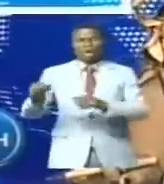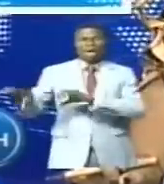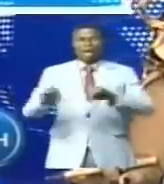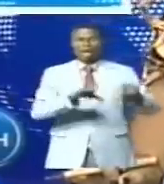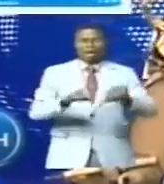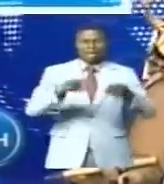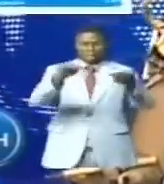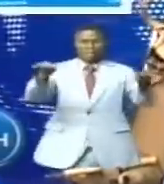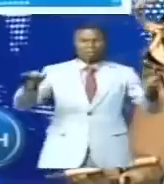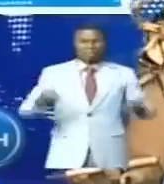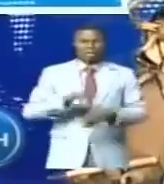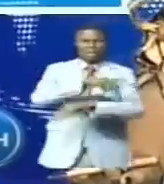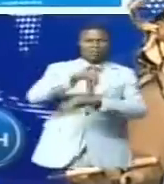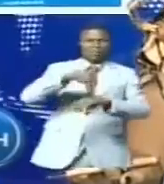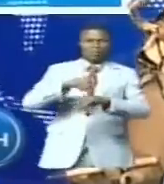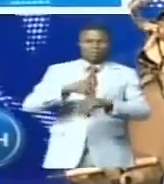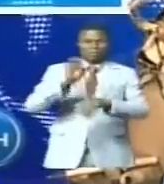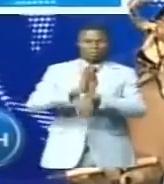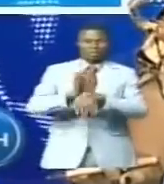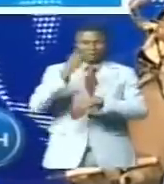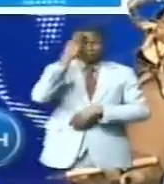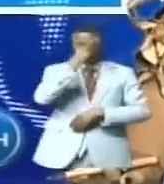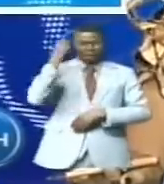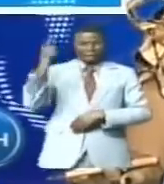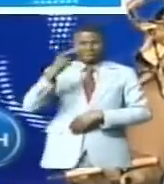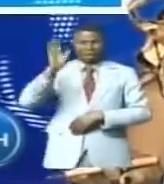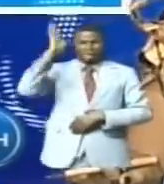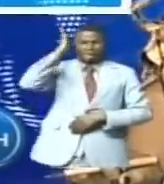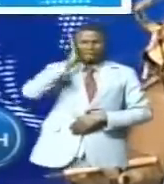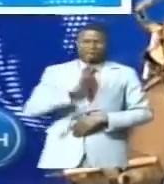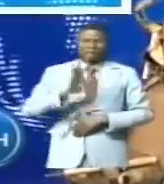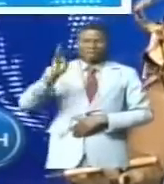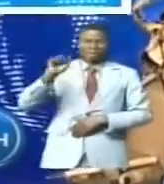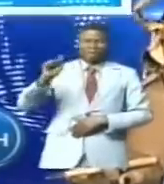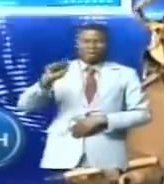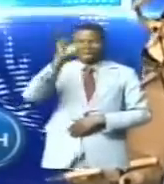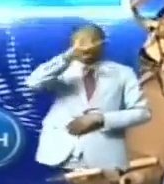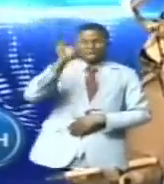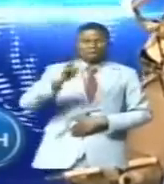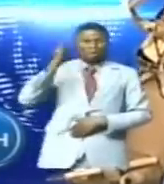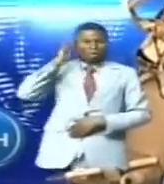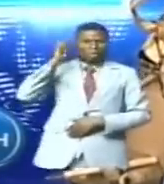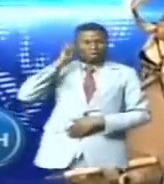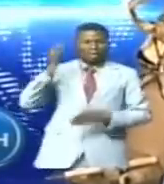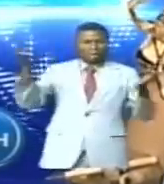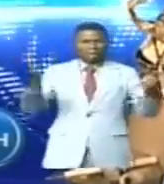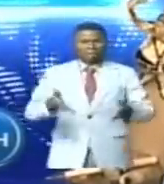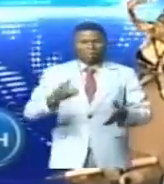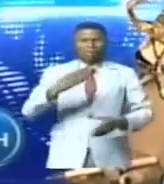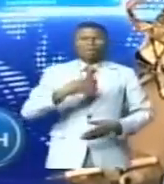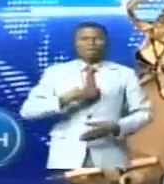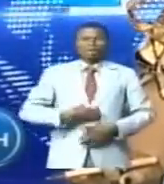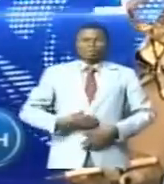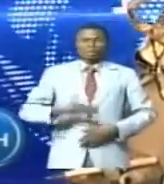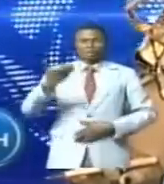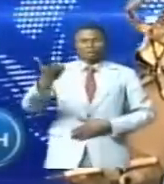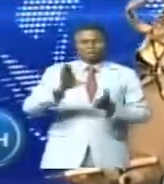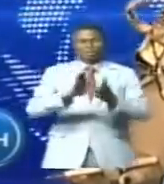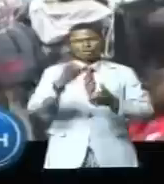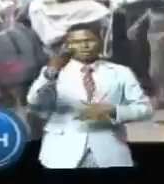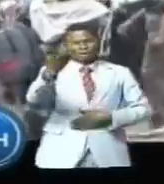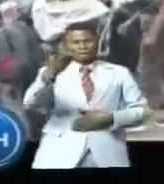en la salle paroissiale de l'église catholique Saint-Boniface dans la commune de Kimbanteke en présence de maître Nico Futu. Paulette